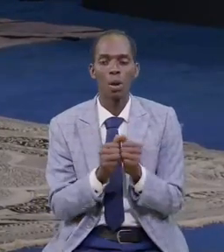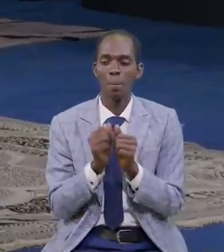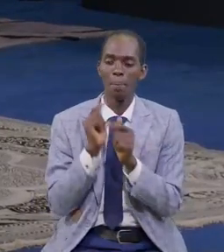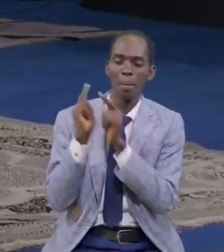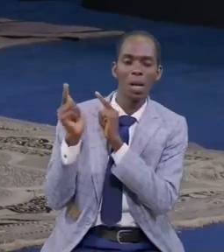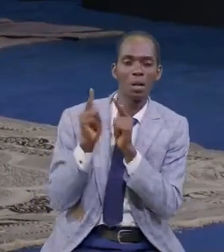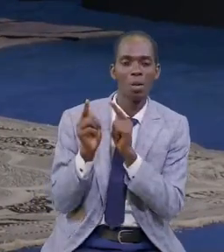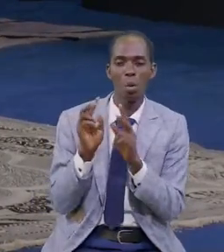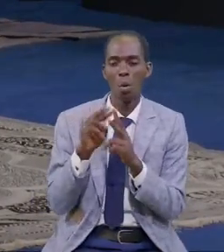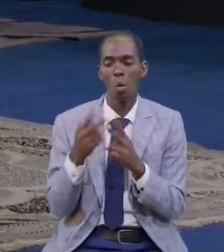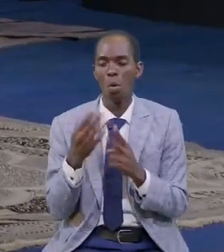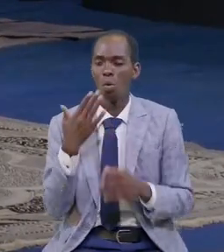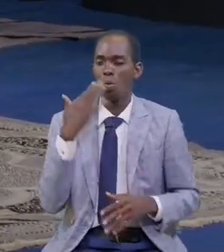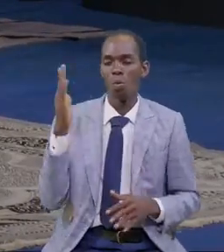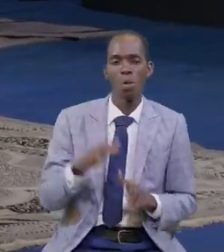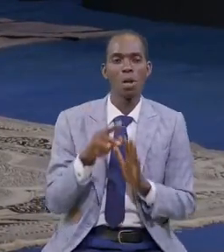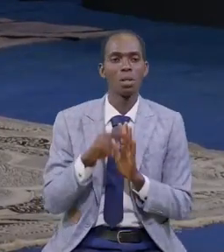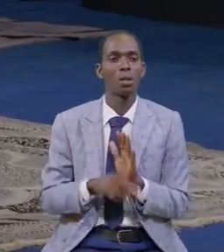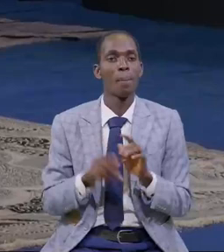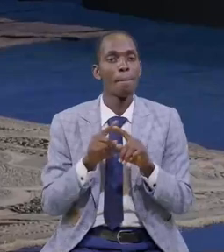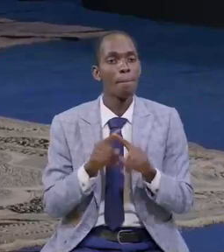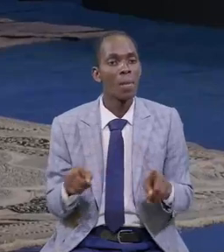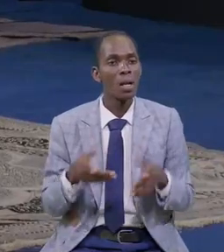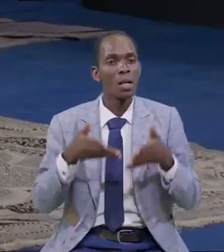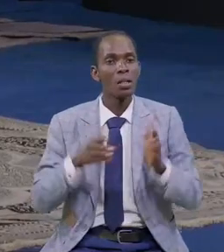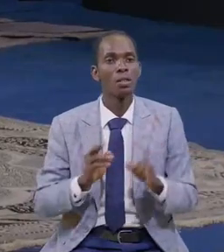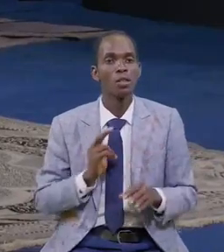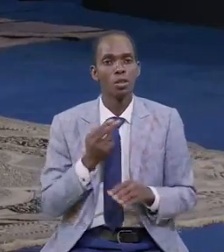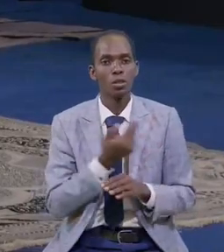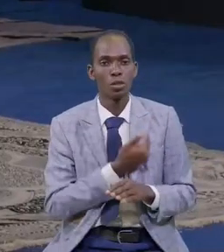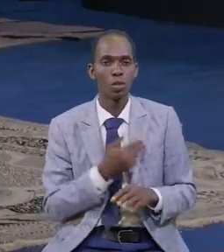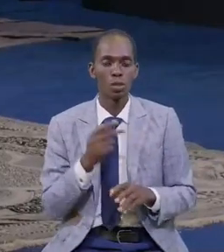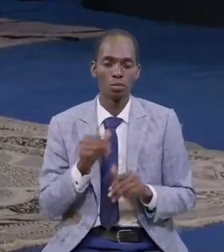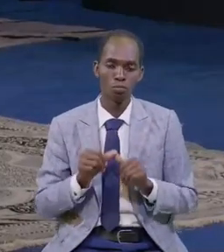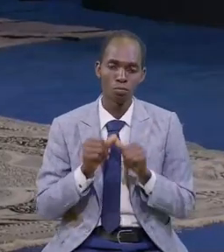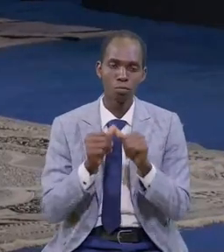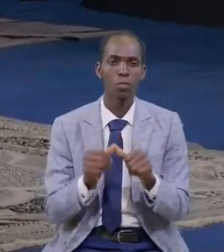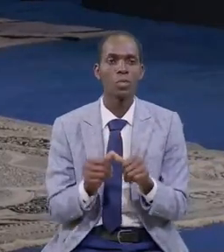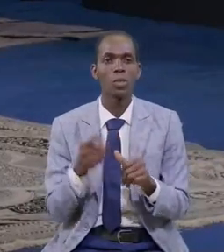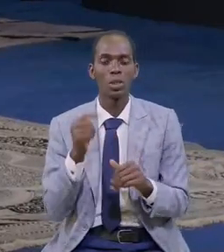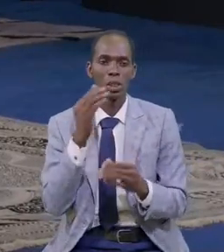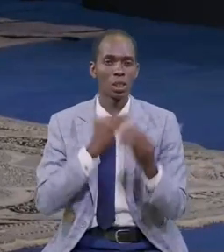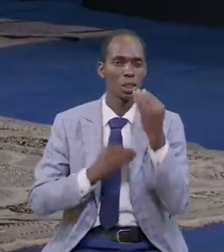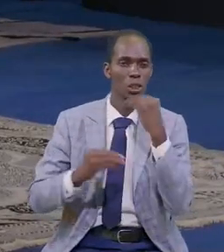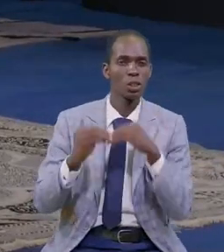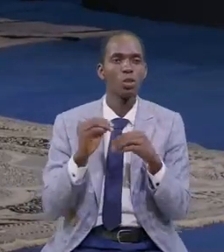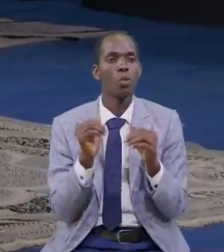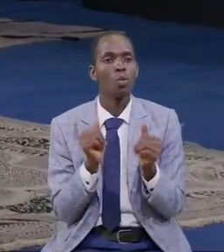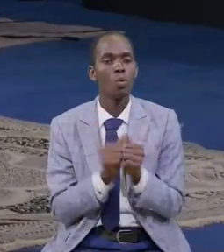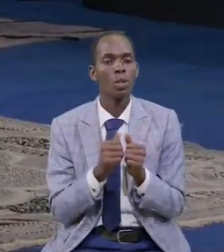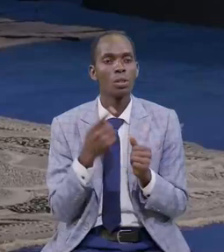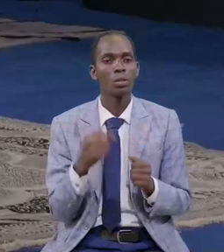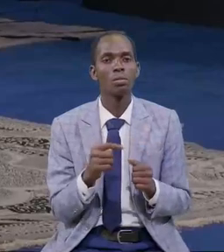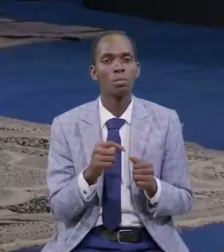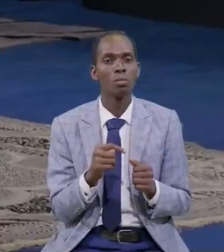de la malice et de méchanceté mais gardons célébrons la fête avec les pain sans le